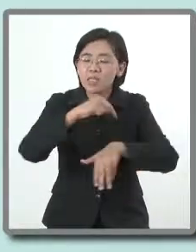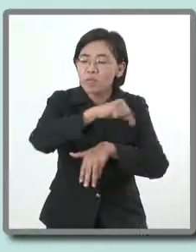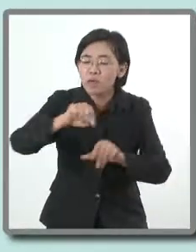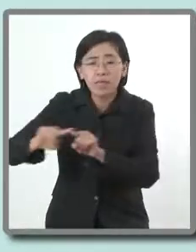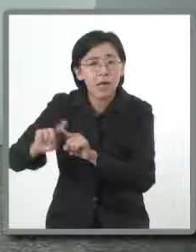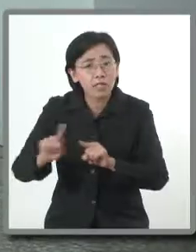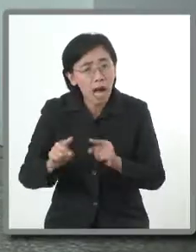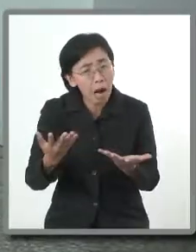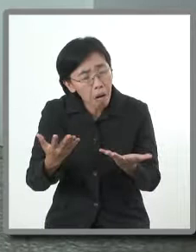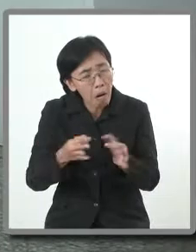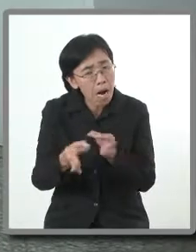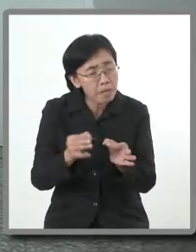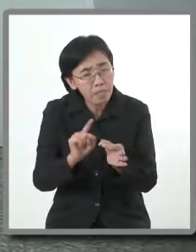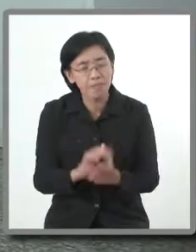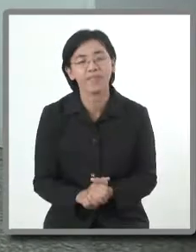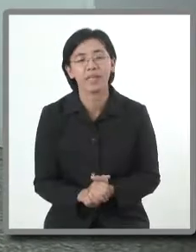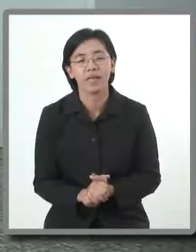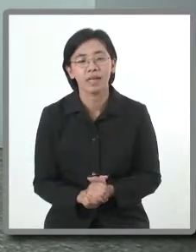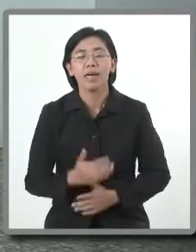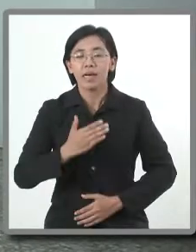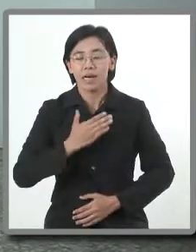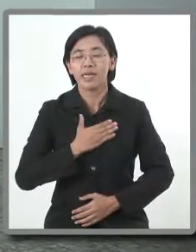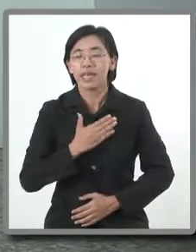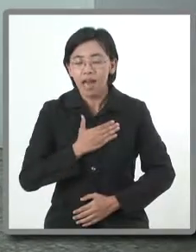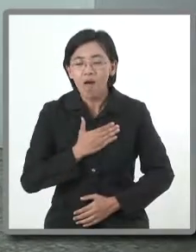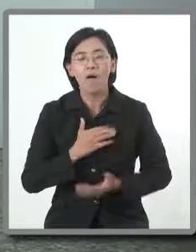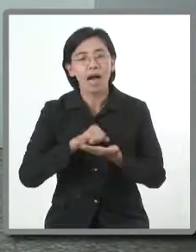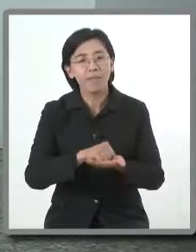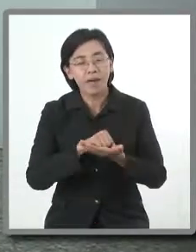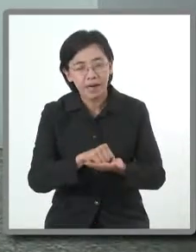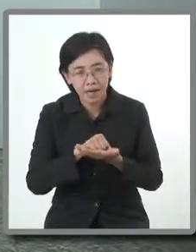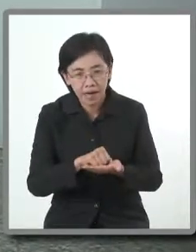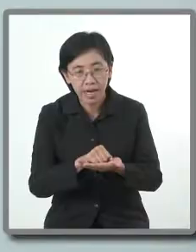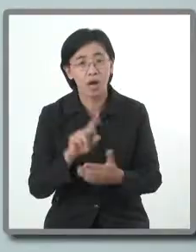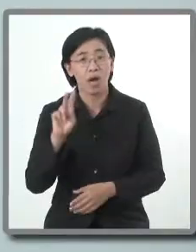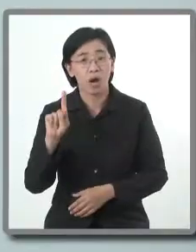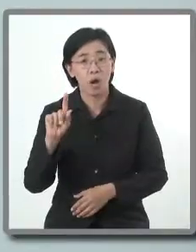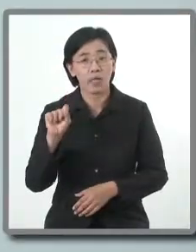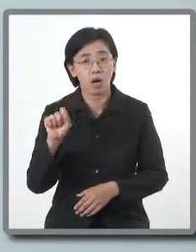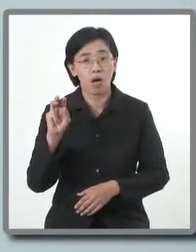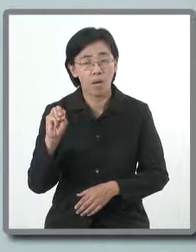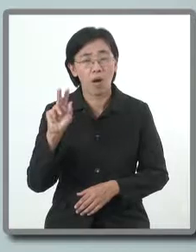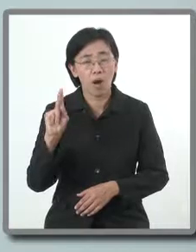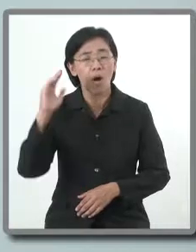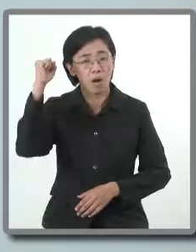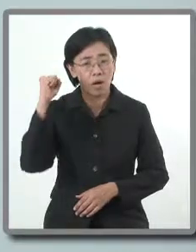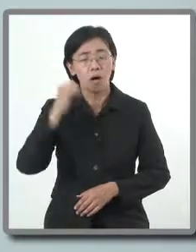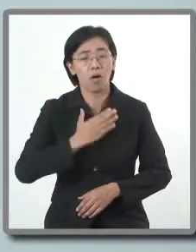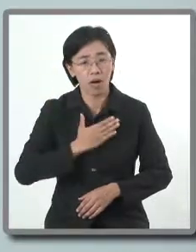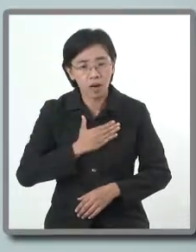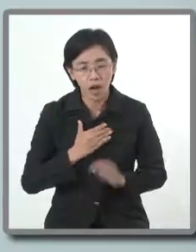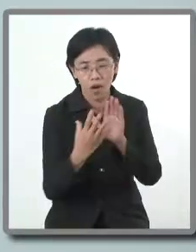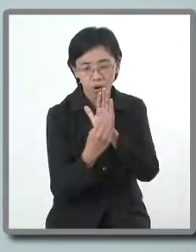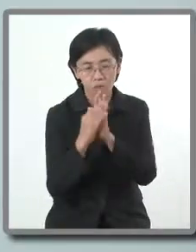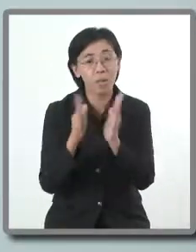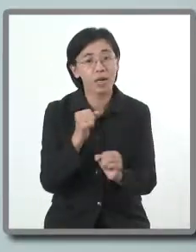ำหรับในเรื่องของการเตรียมความพร้อมในการให้บริการในส่วนของขสมก.ก่อนนะครับเราได้ดำเนินการอบรมพนักงานในเรื่